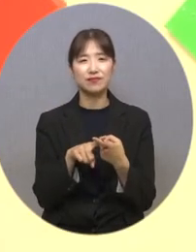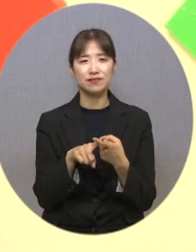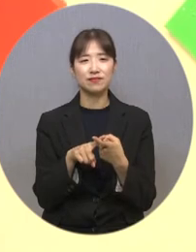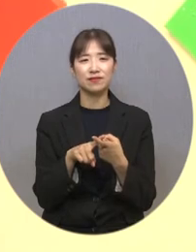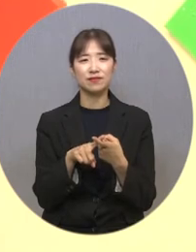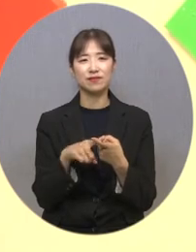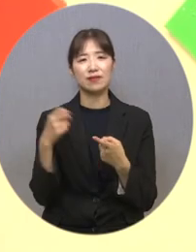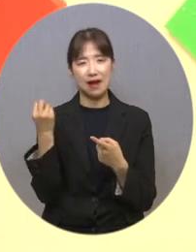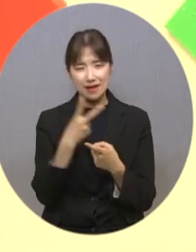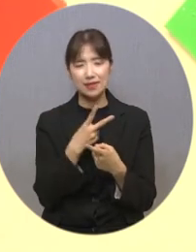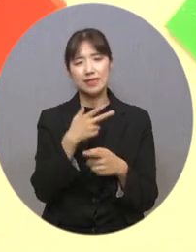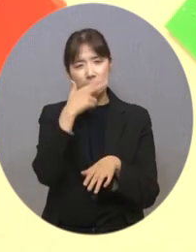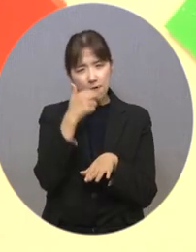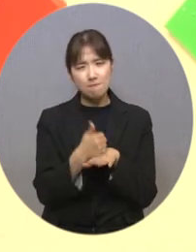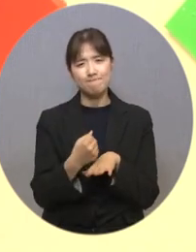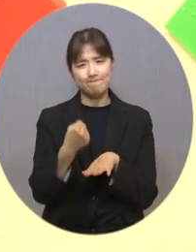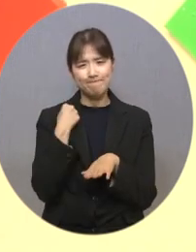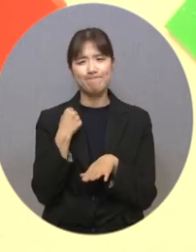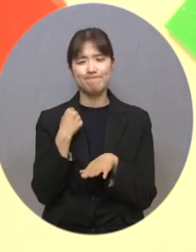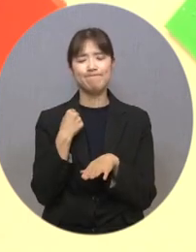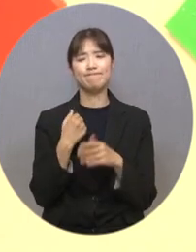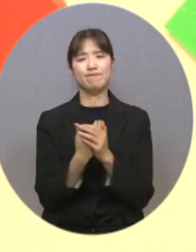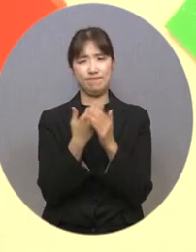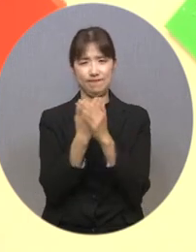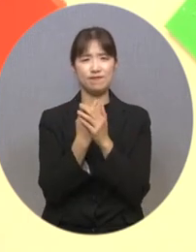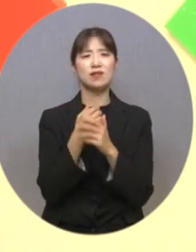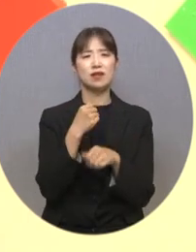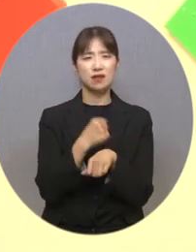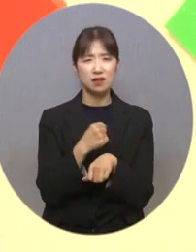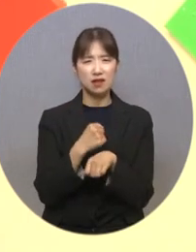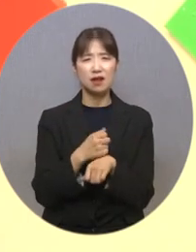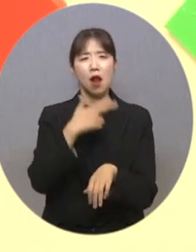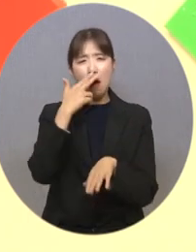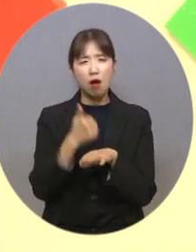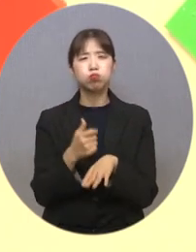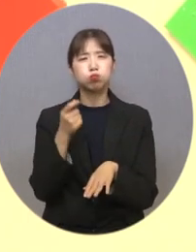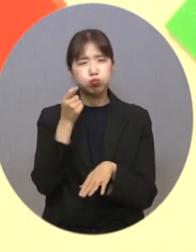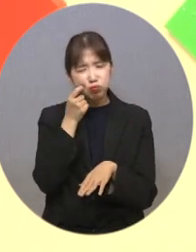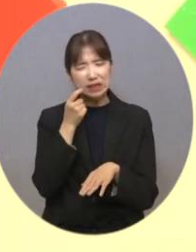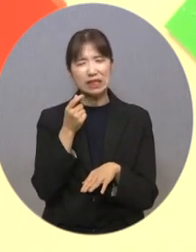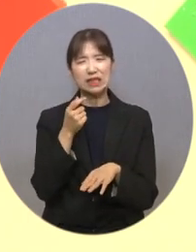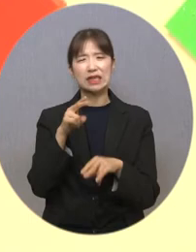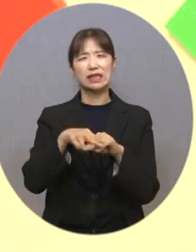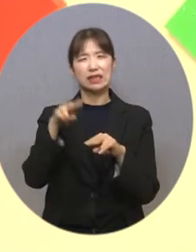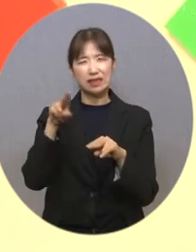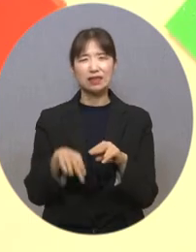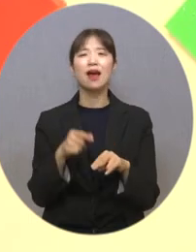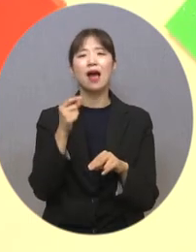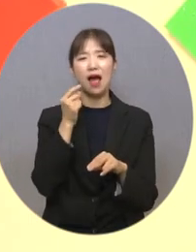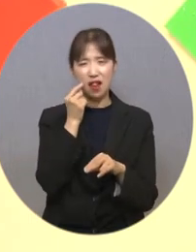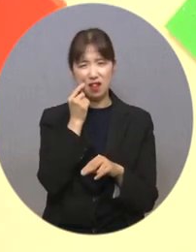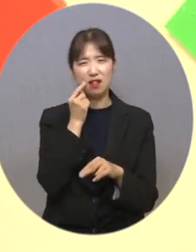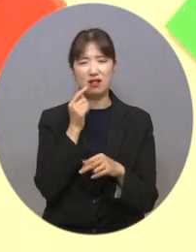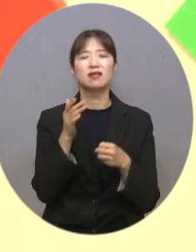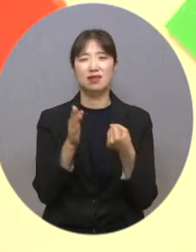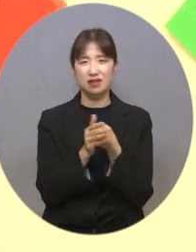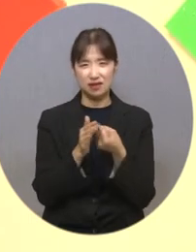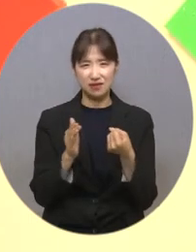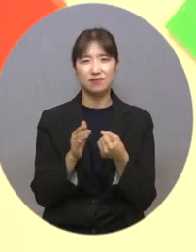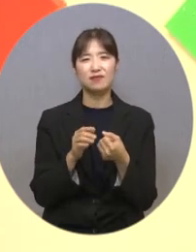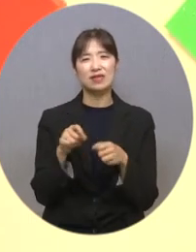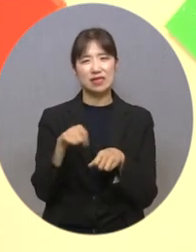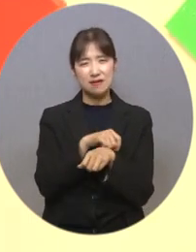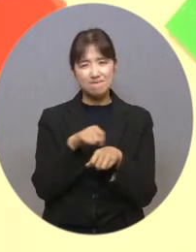이제 기관에서 적응력을 높여주고 부적응으로 인해서 종결이 또 이어지지 않도록